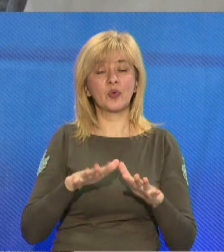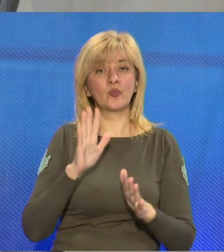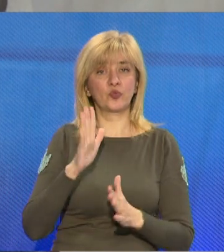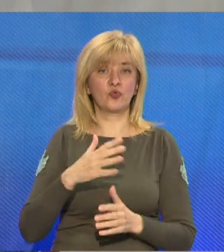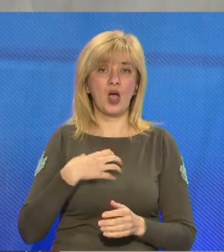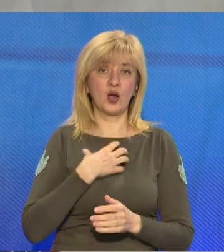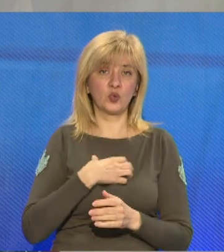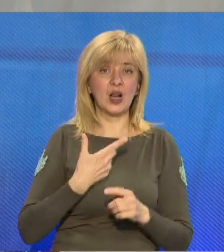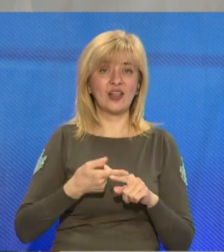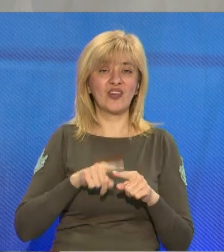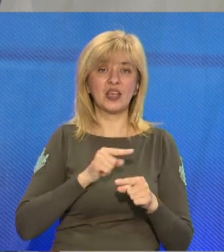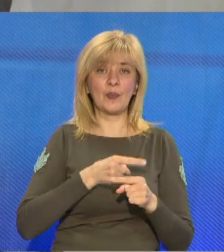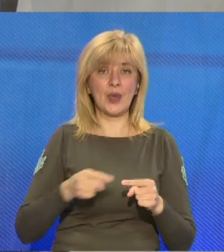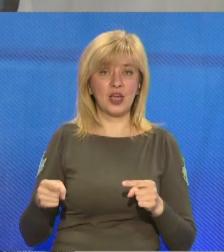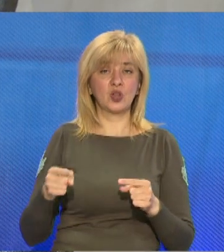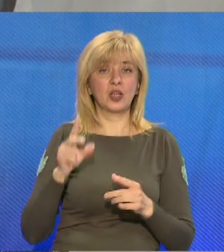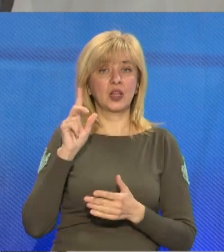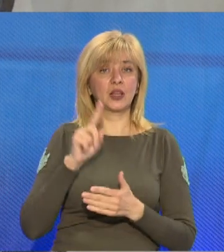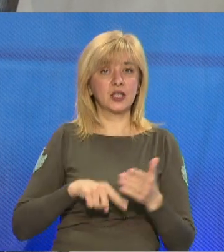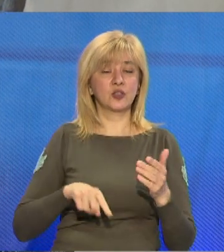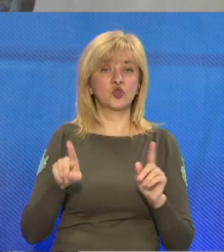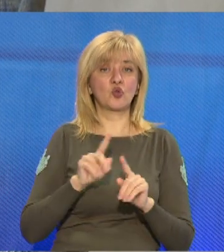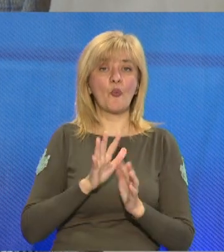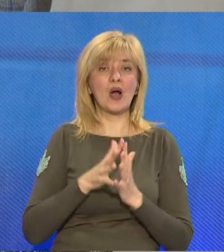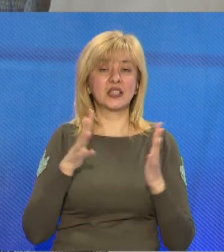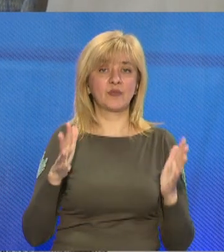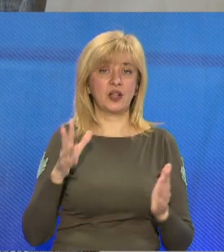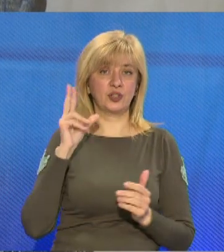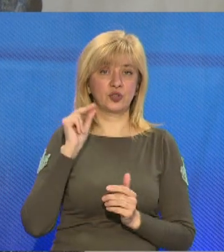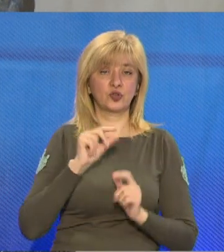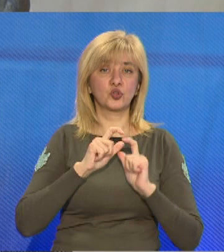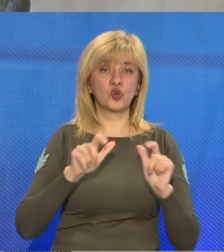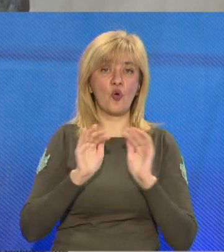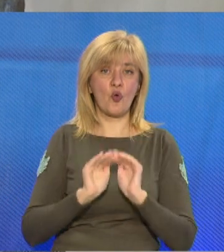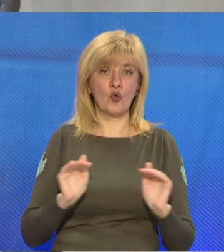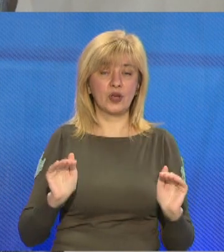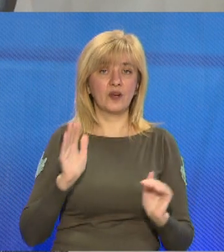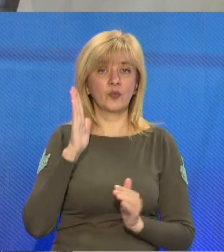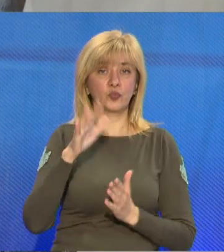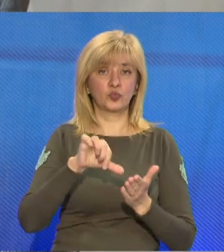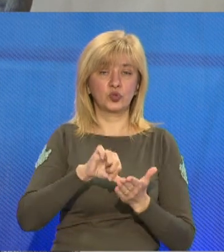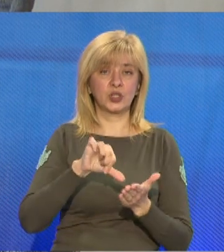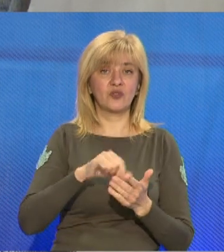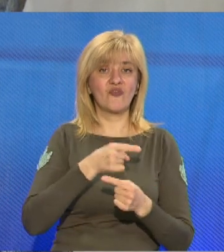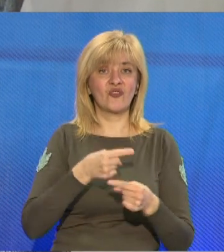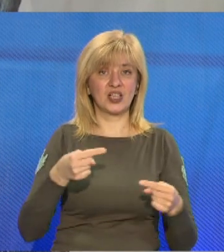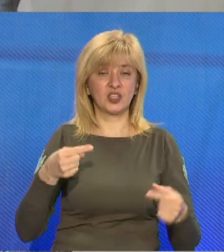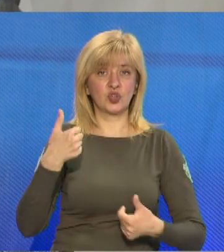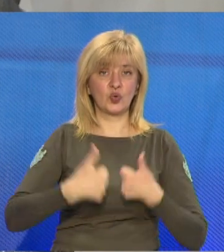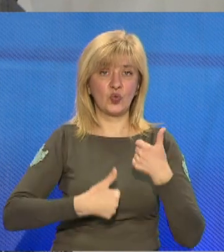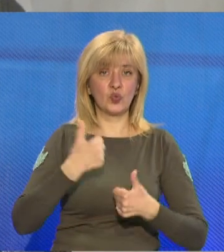этот период. Надеюсь, что максимальное количество школьников примут участие в различных конкурсах,